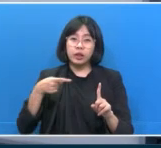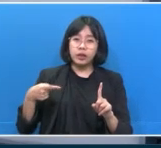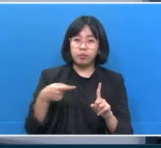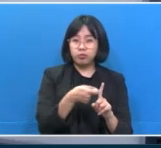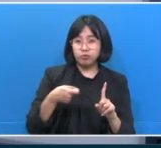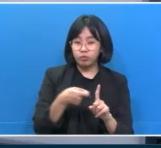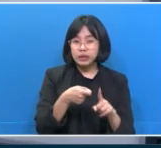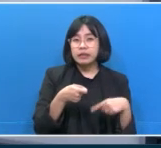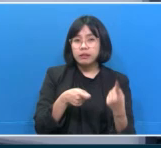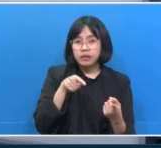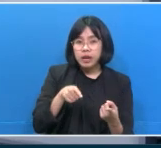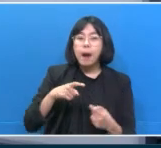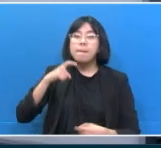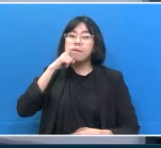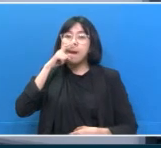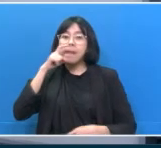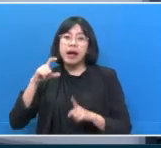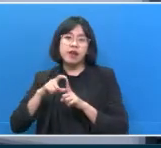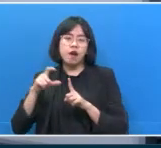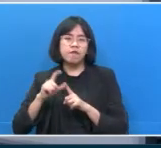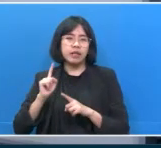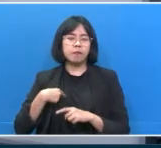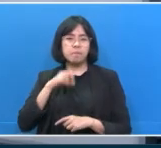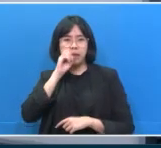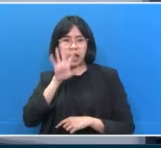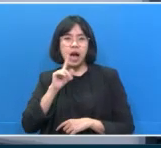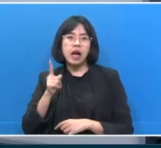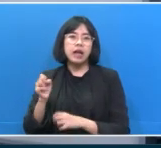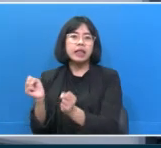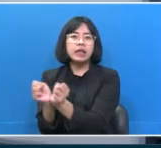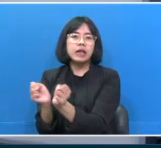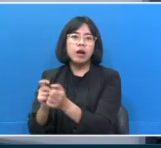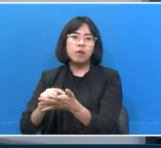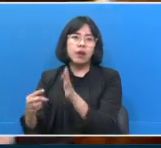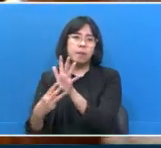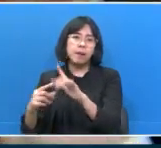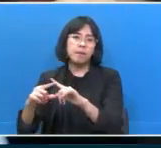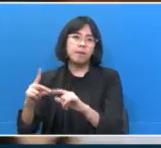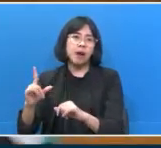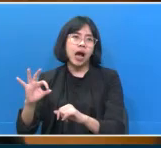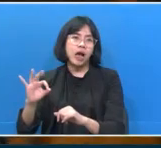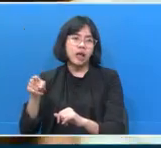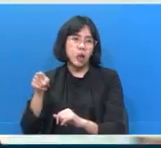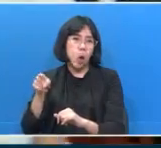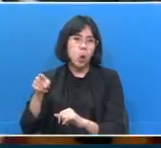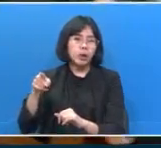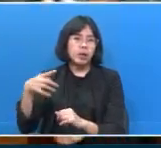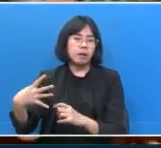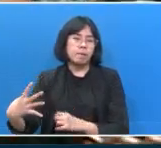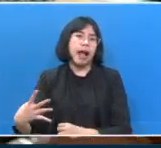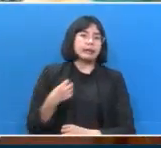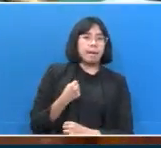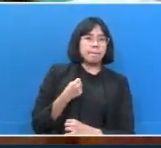Jonathan Latumahina, mengaku anaknya diancam oleh terdakwa Mario Dandi. Saat ditanya hakim